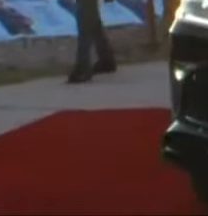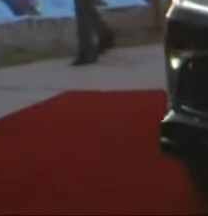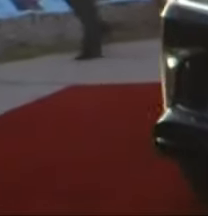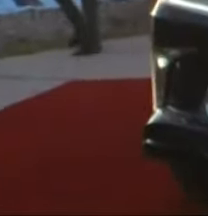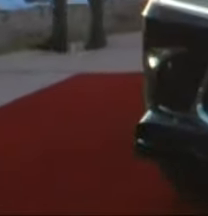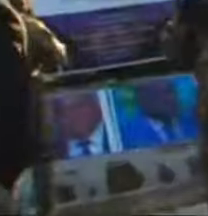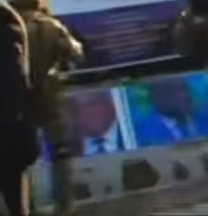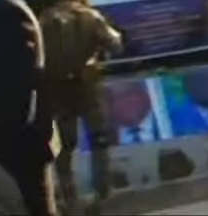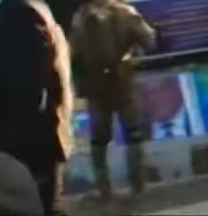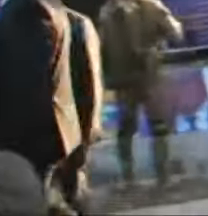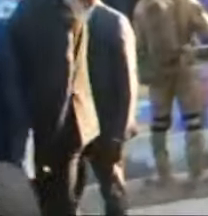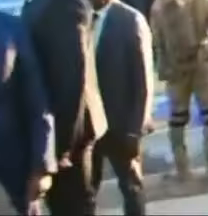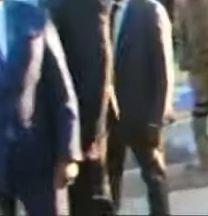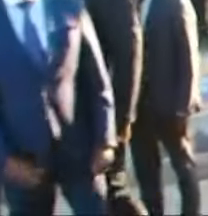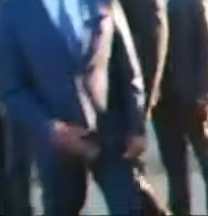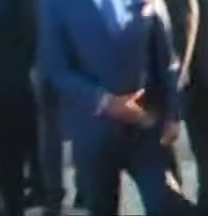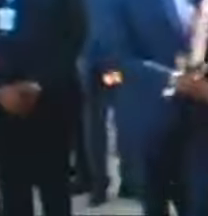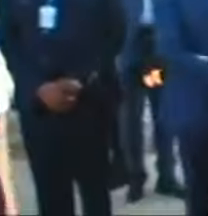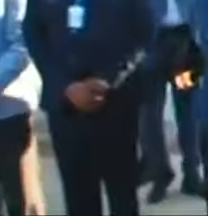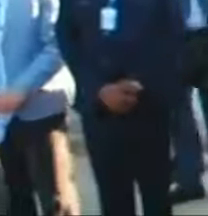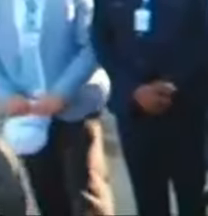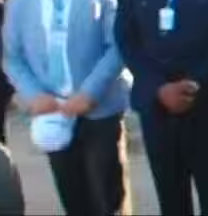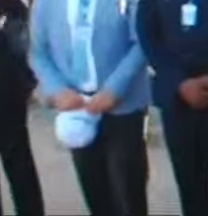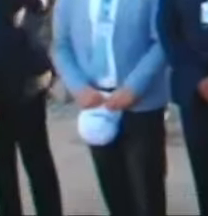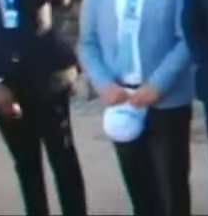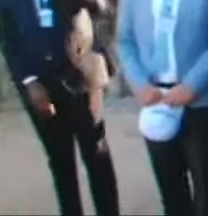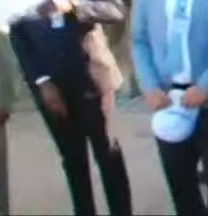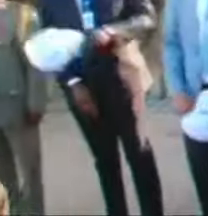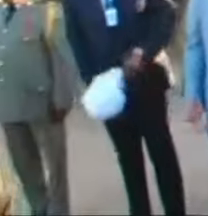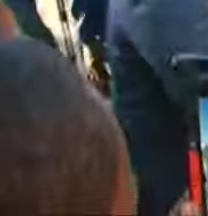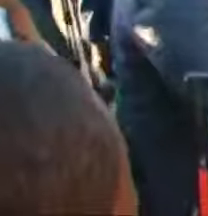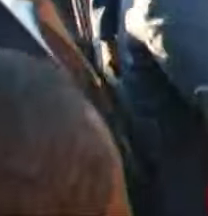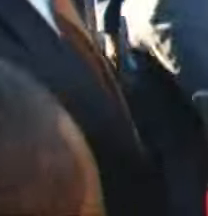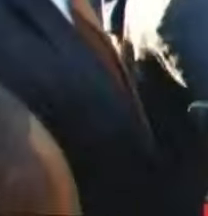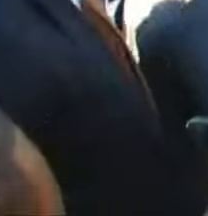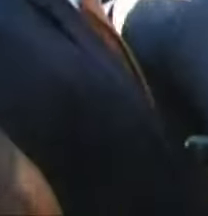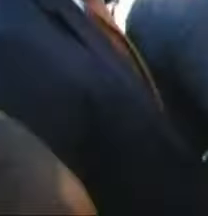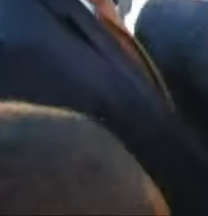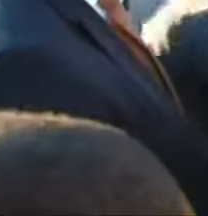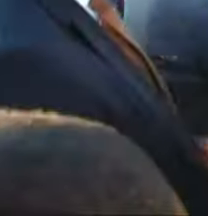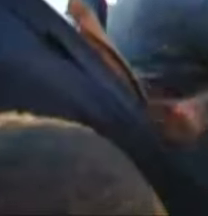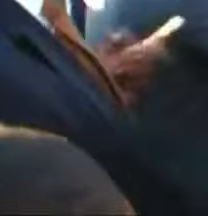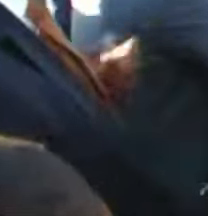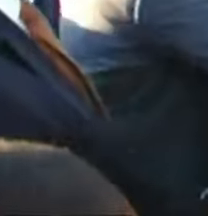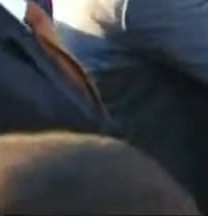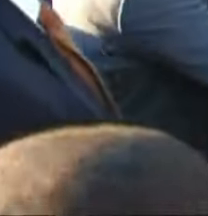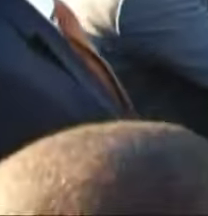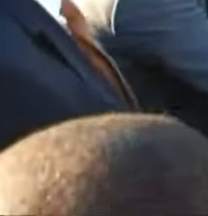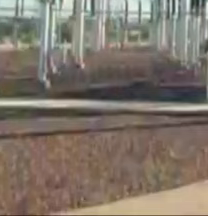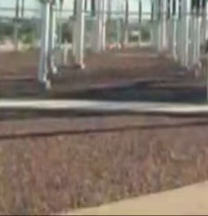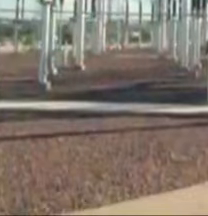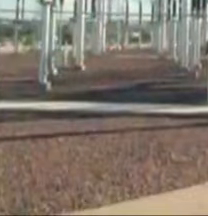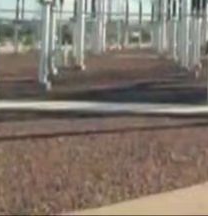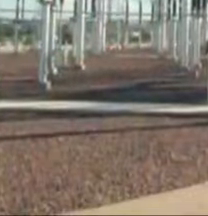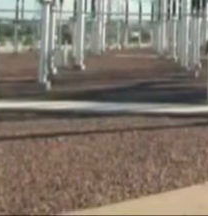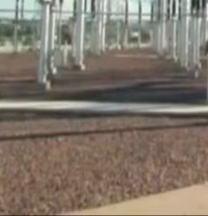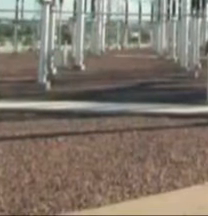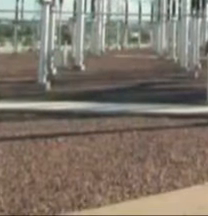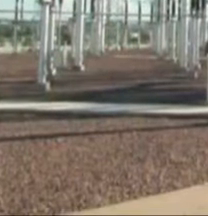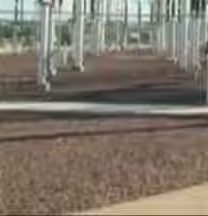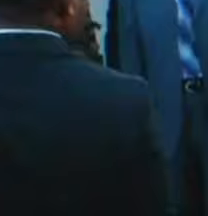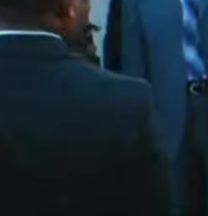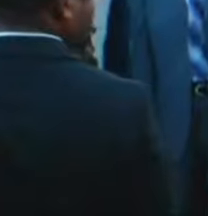le président de la République a fait le déplacement de ce site de Kinsuka ce lundi 13 novembre 2023 pour présider la